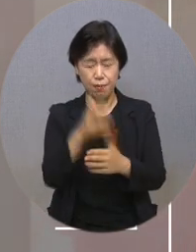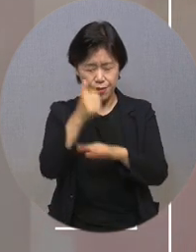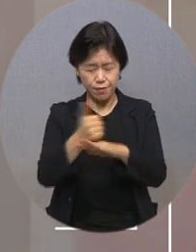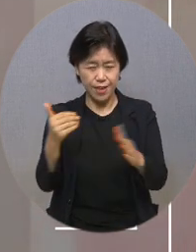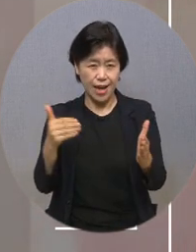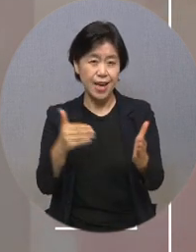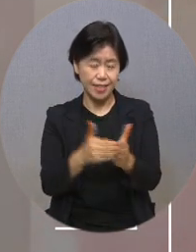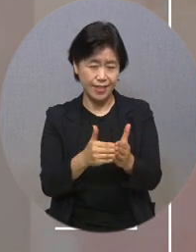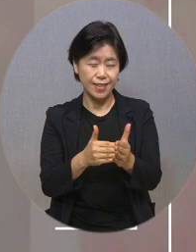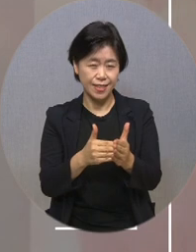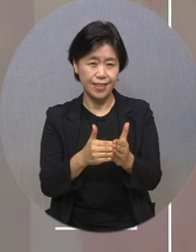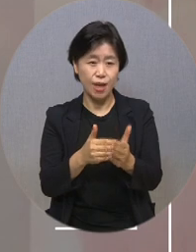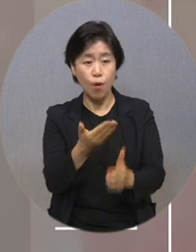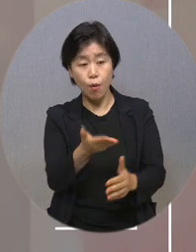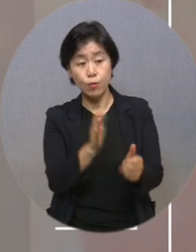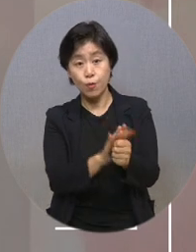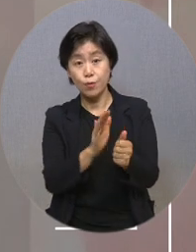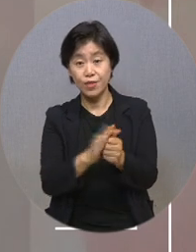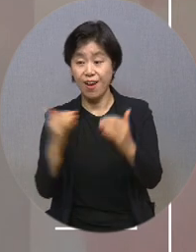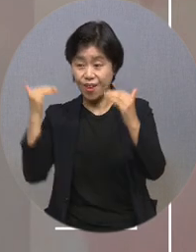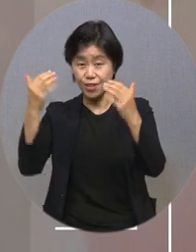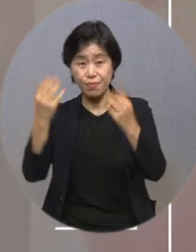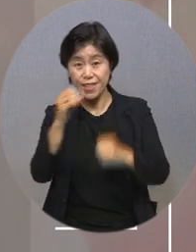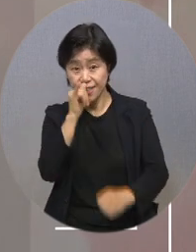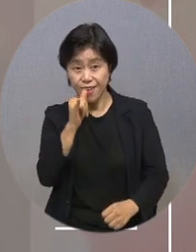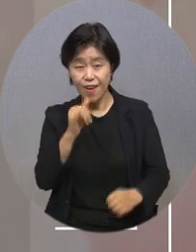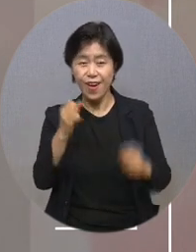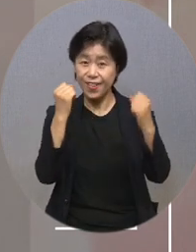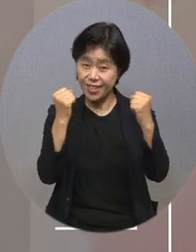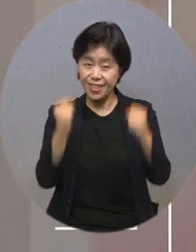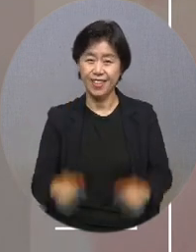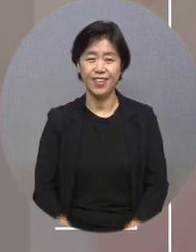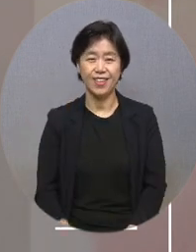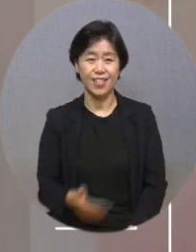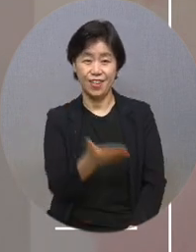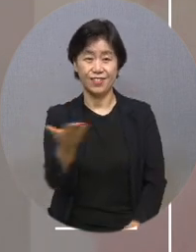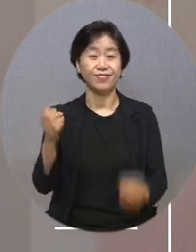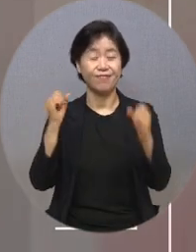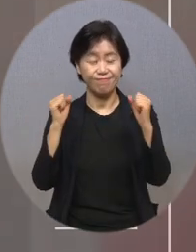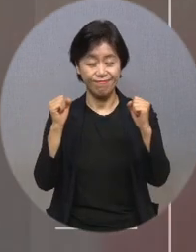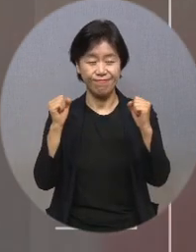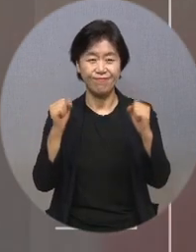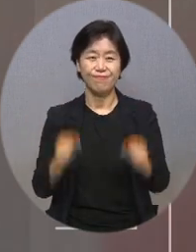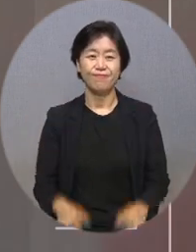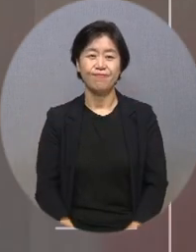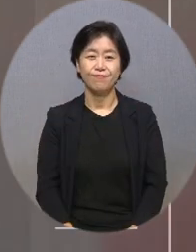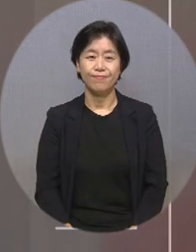응원하는 어른들이 많이 있으니까 화이팅 해주시기 바랍니다. 어린이 여러분 화이팅!